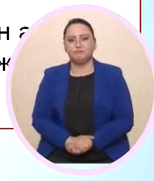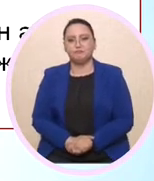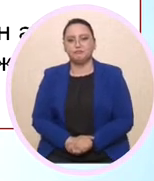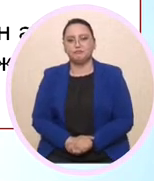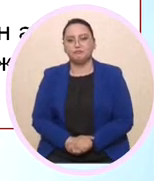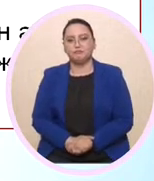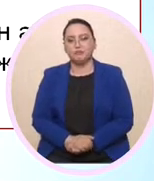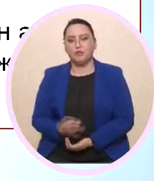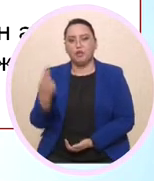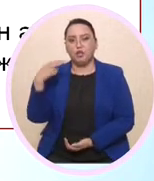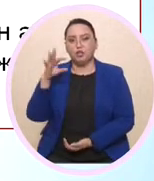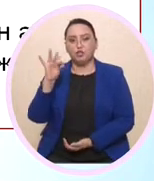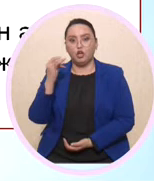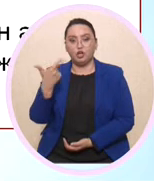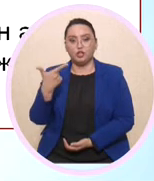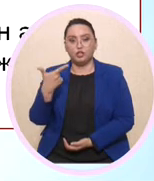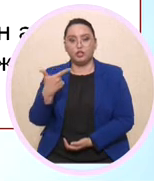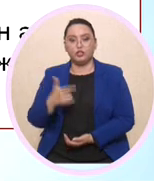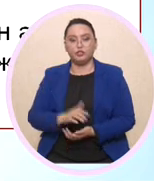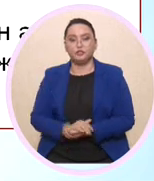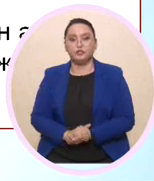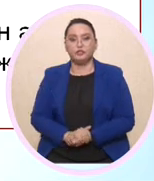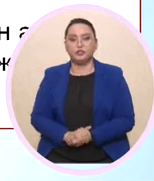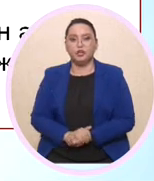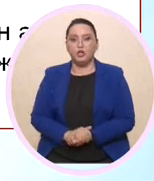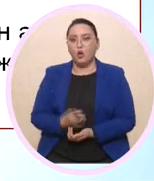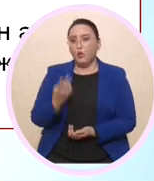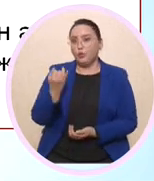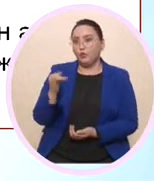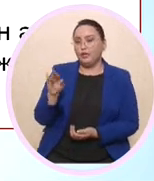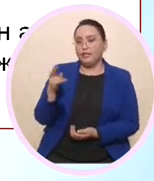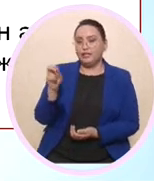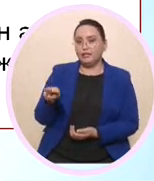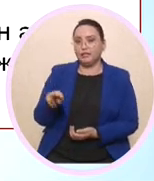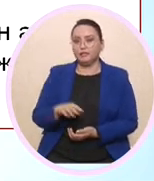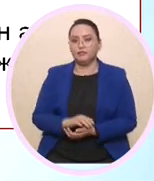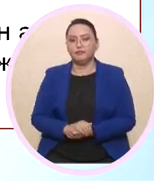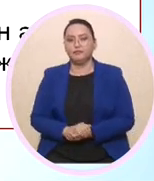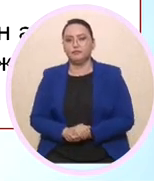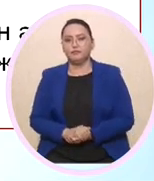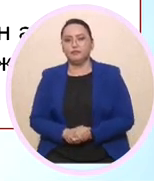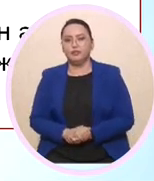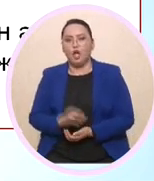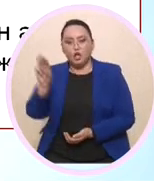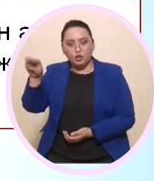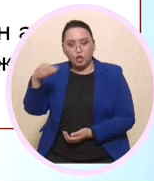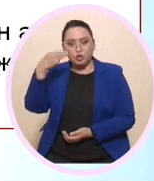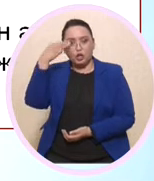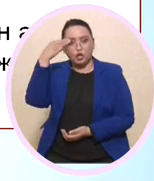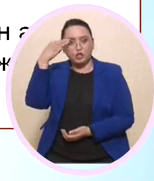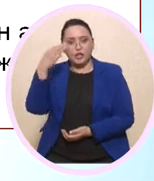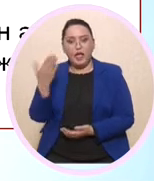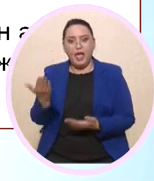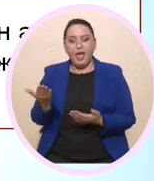За, дөргийн энэ хүү үйлдэл дээрх тодорхойлтыг алиг